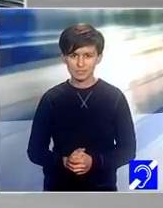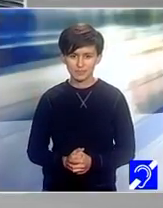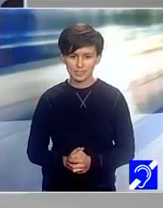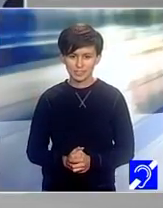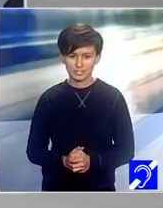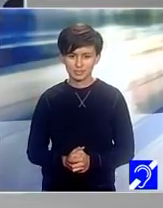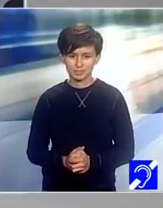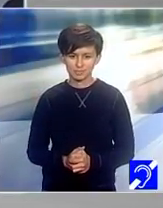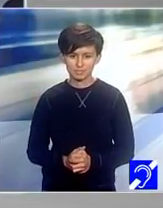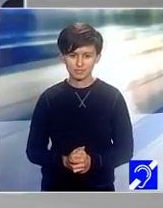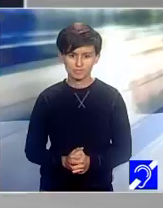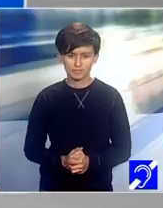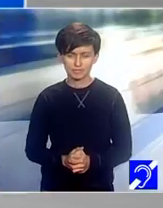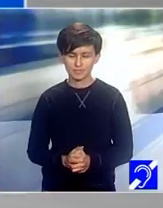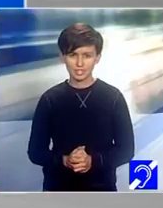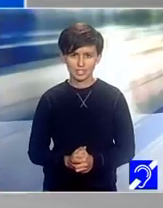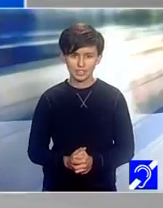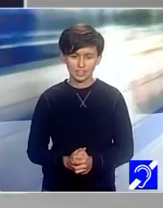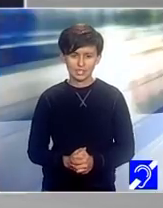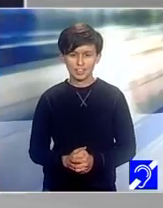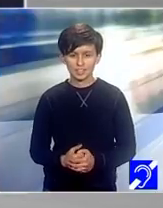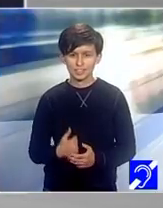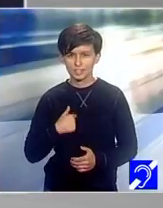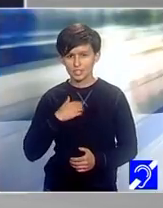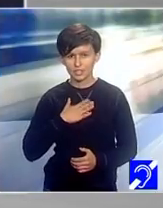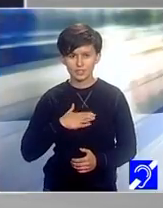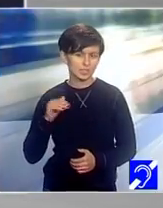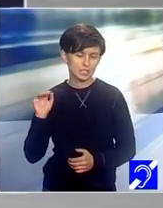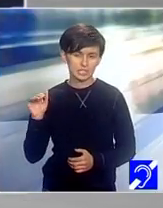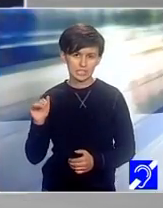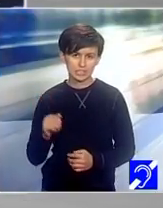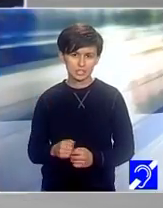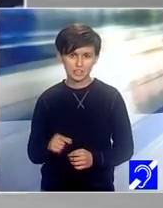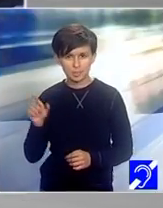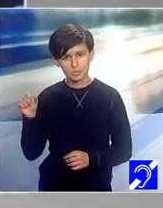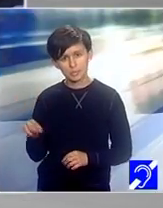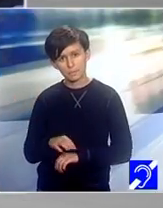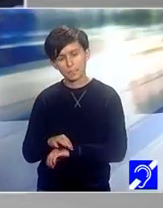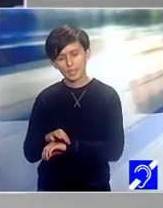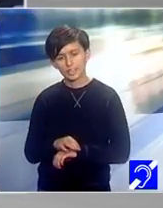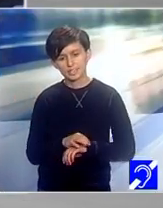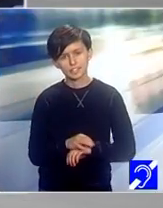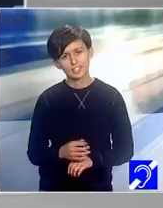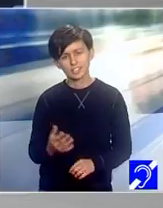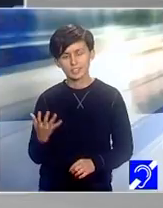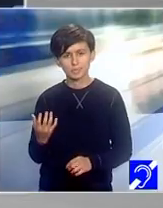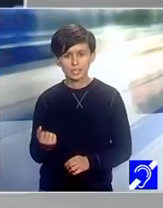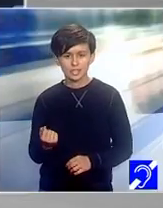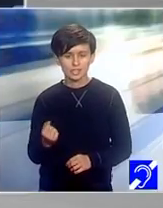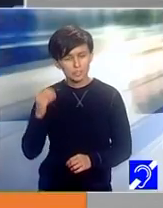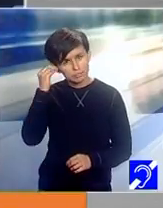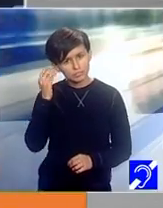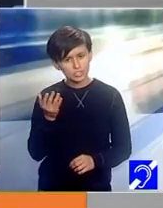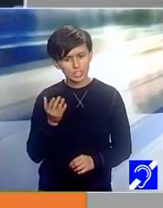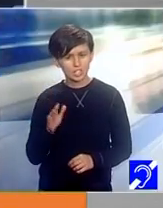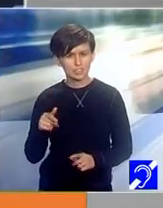Da, asta da. Aș fi vrut să și întreb pe doamna sau domnișoară designer. Ce gen de creație avem în vedere? Adică ținute